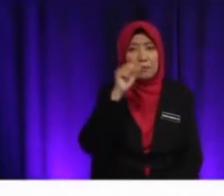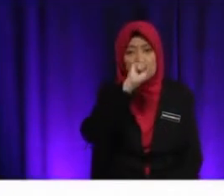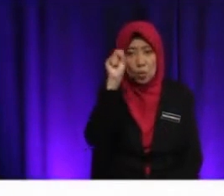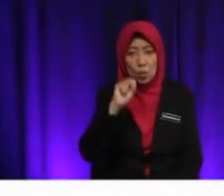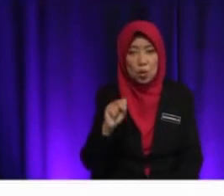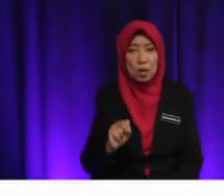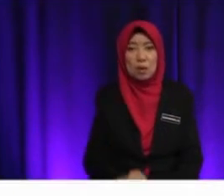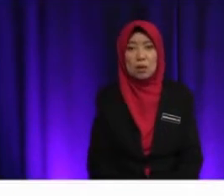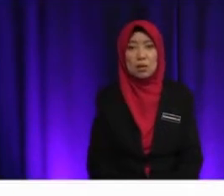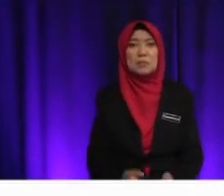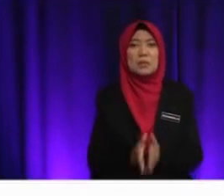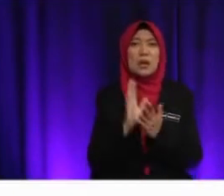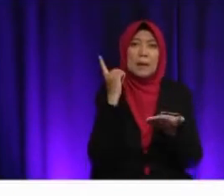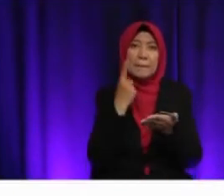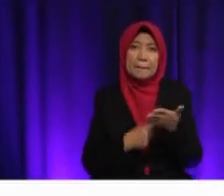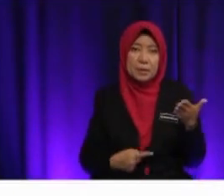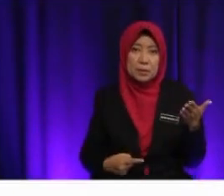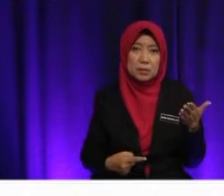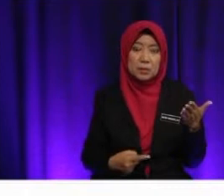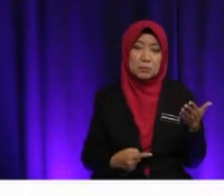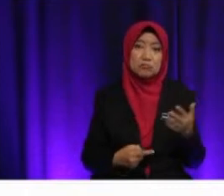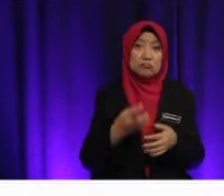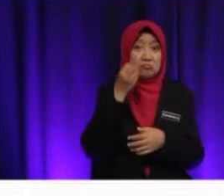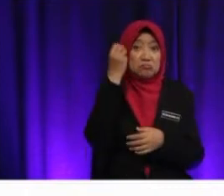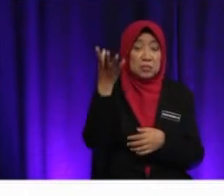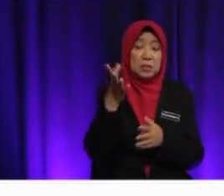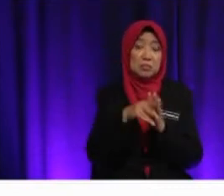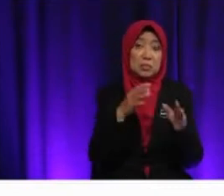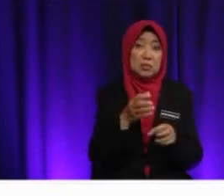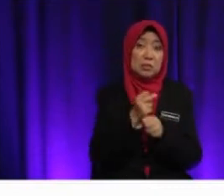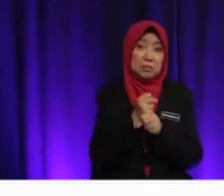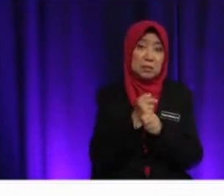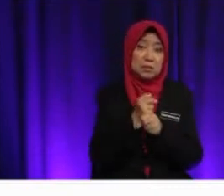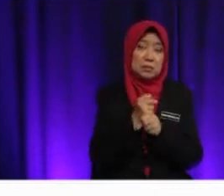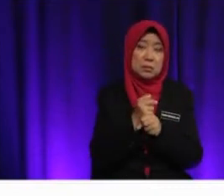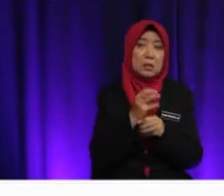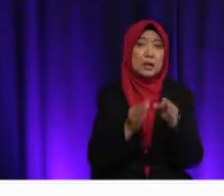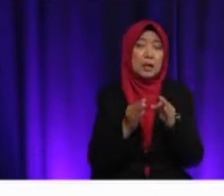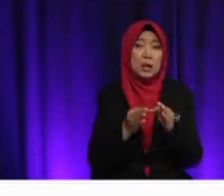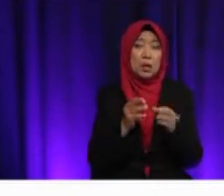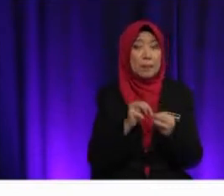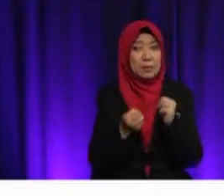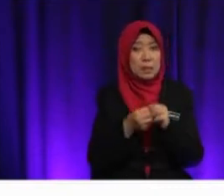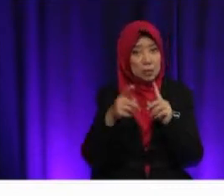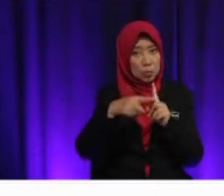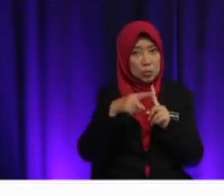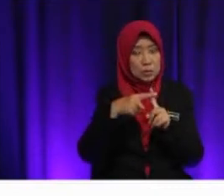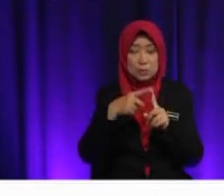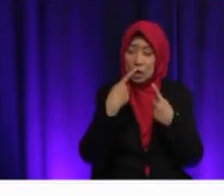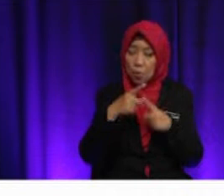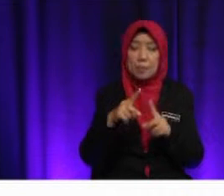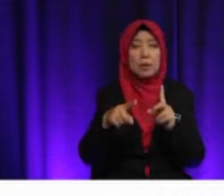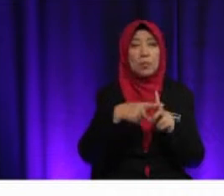soalan. Minta apa ni sebenarnya, kan? Diberikan pandangan anda tentang kalau nampak isu tu positif, ke arah positif. Ya.